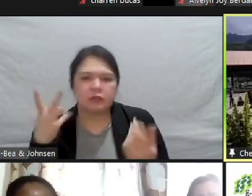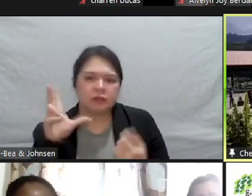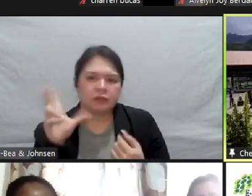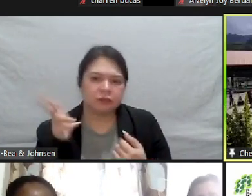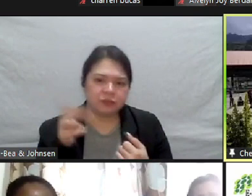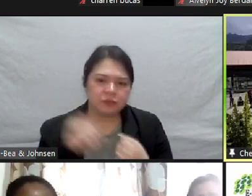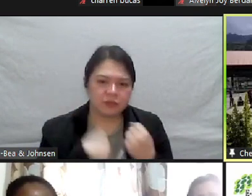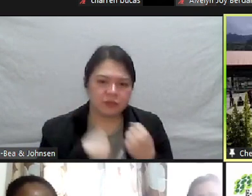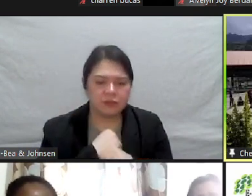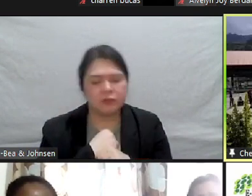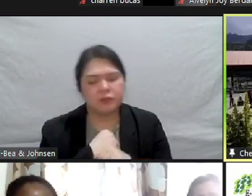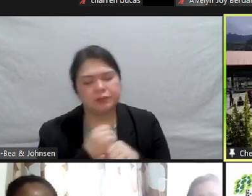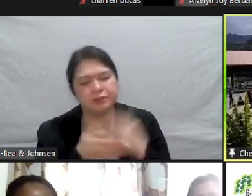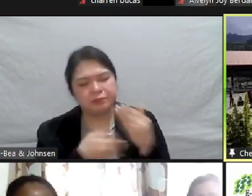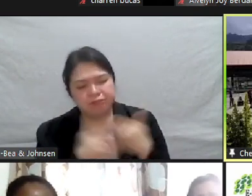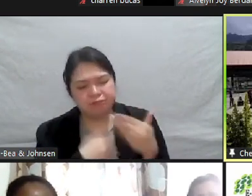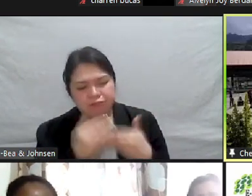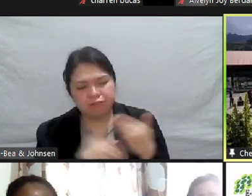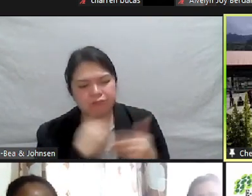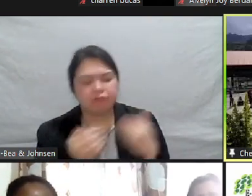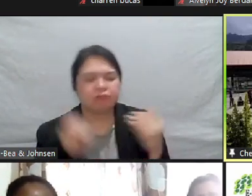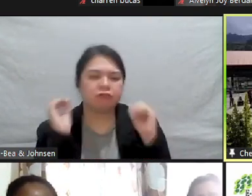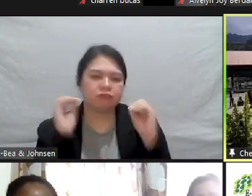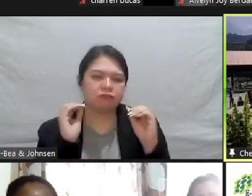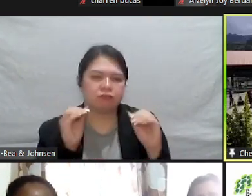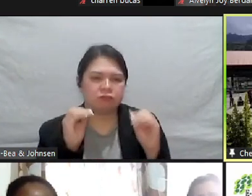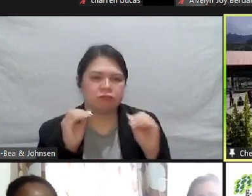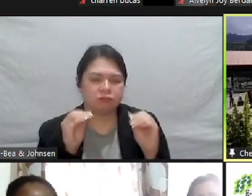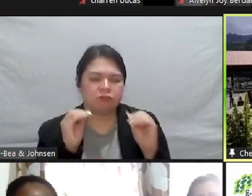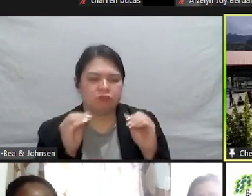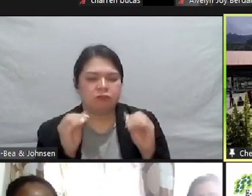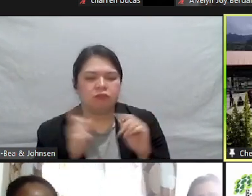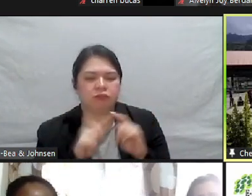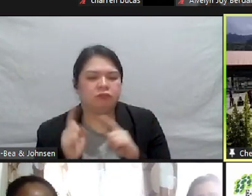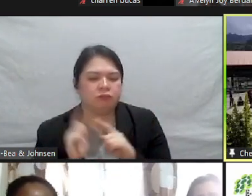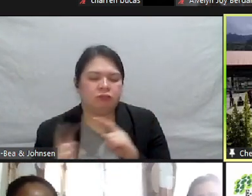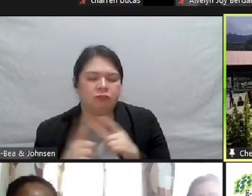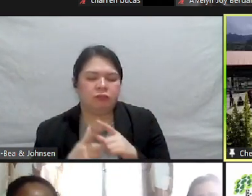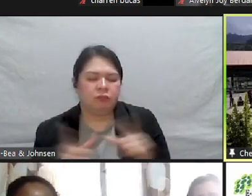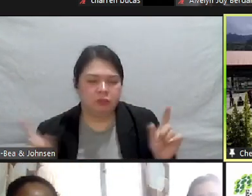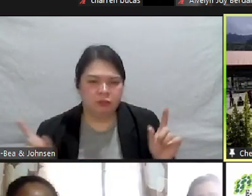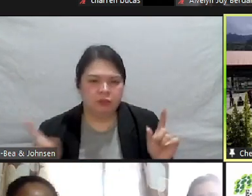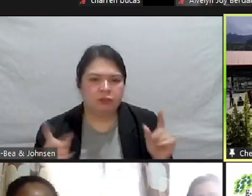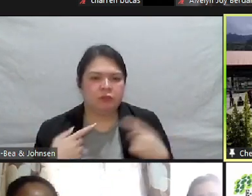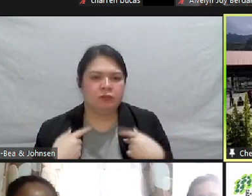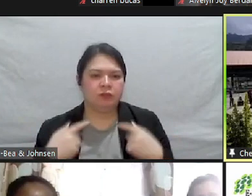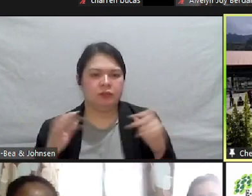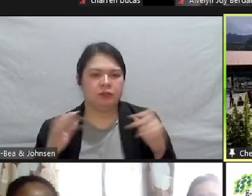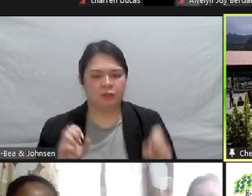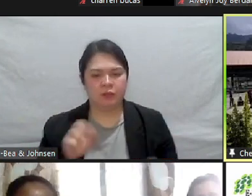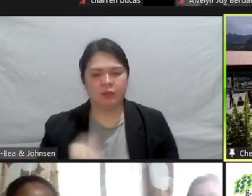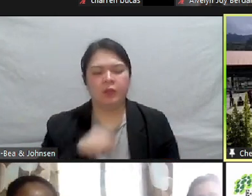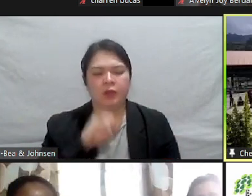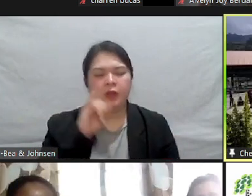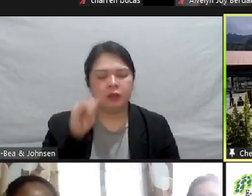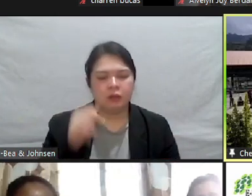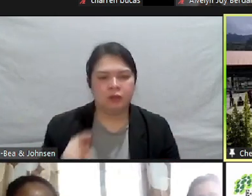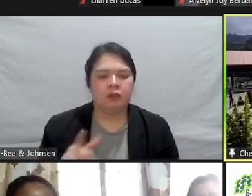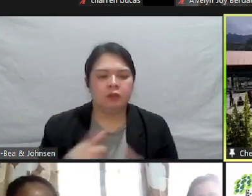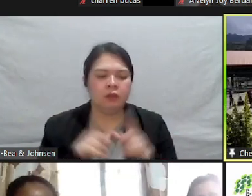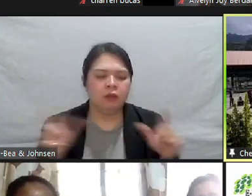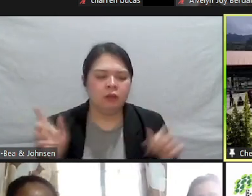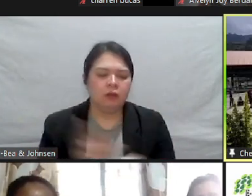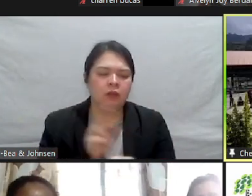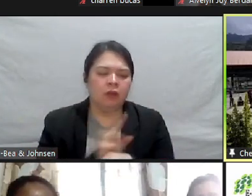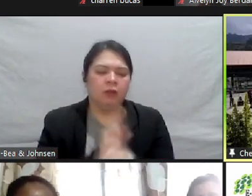eh. Pwede naman na ituro na yung STEM sa iba't ibang languages. Pwede naman lahat na ng mga IP languages ay magamit sa school.